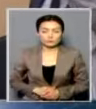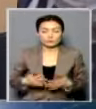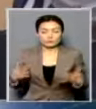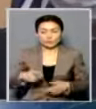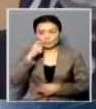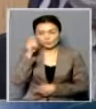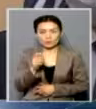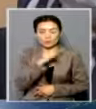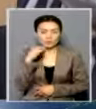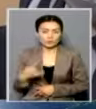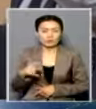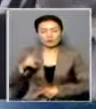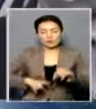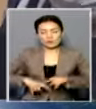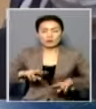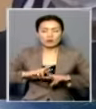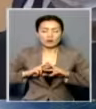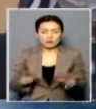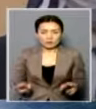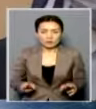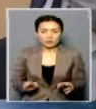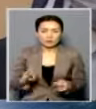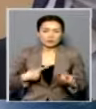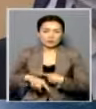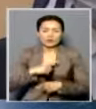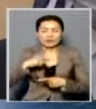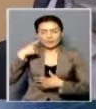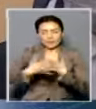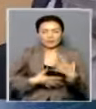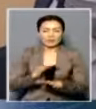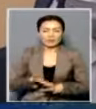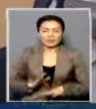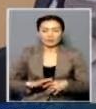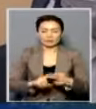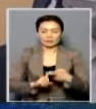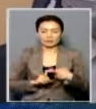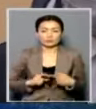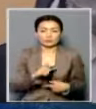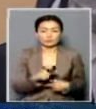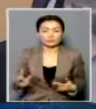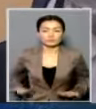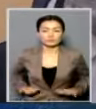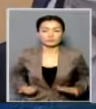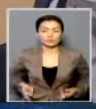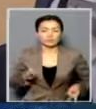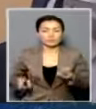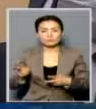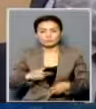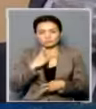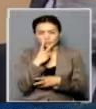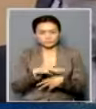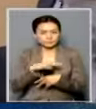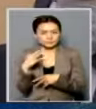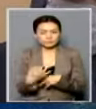Әрине, Украина мен Ресей біздің бауырлас елдер саналады. Бізге осы шиеленіс ауыр тиіп тұр. Сондықтан адамдардың өмірі қиылып жатқаны,